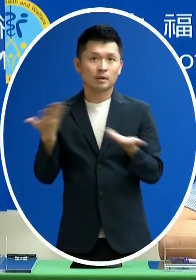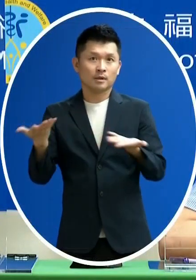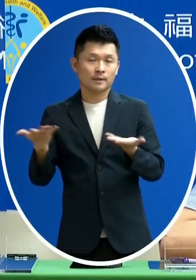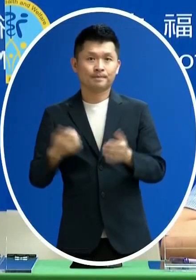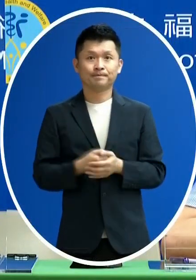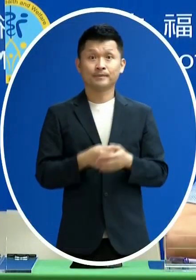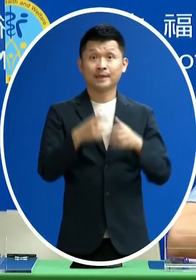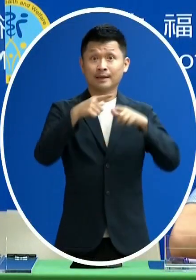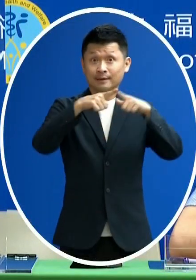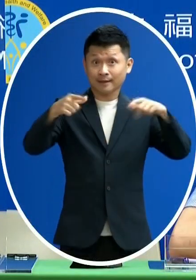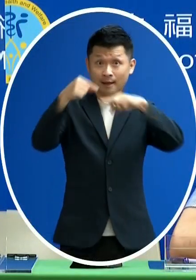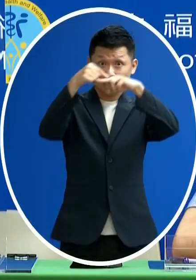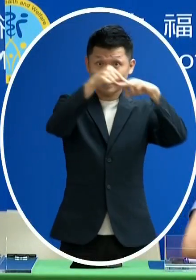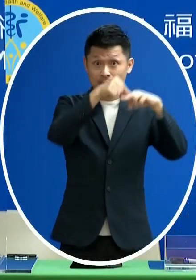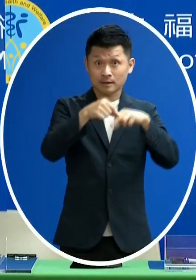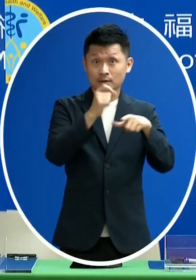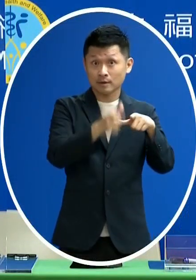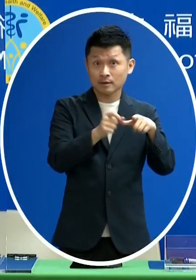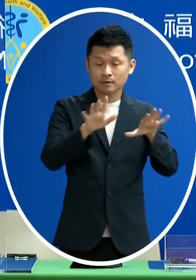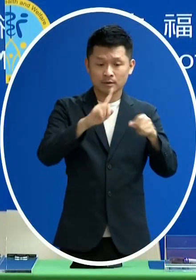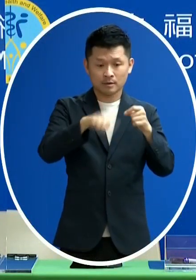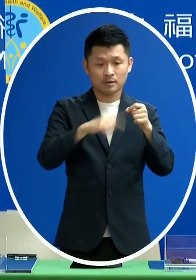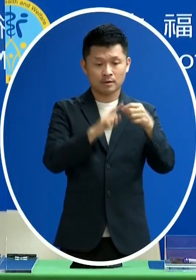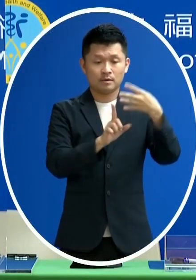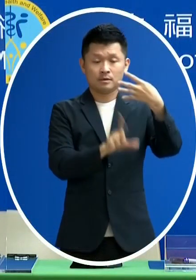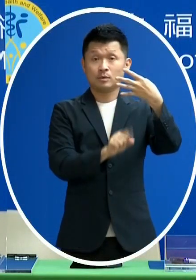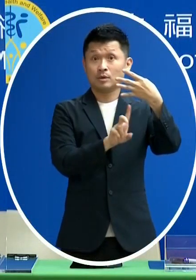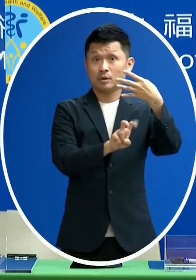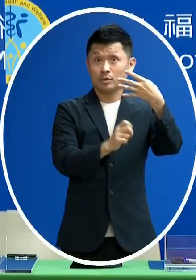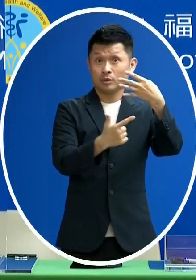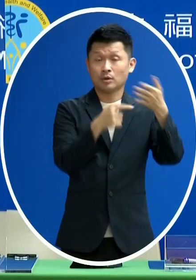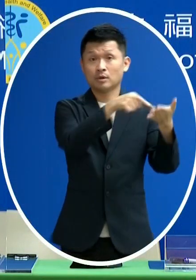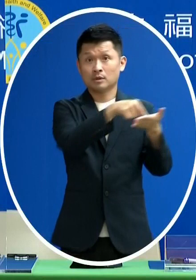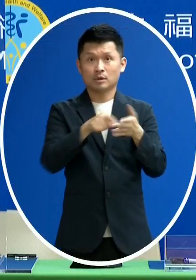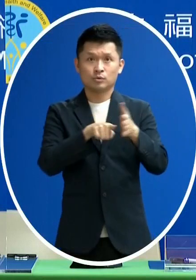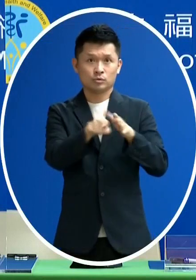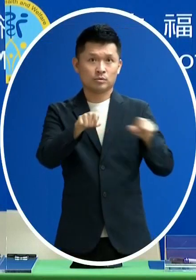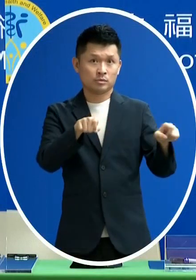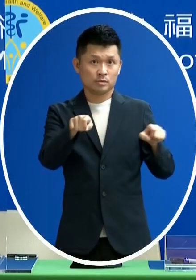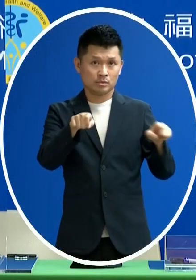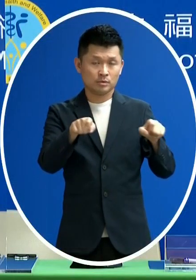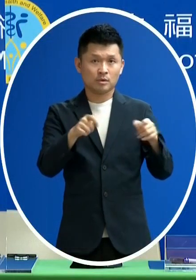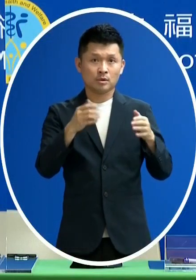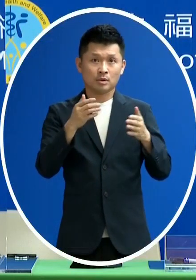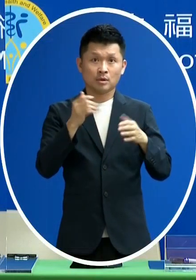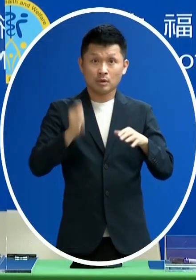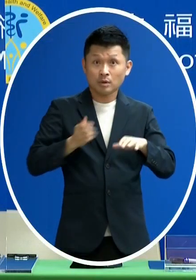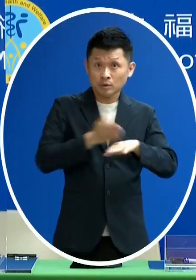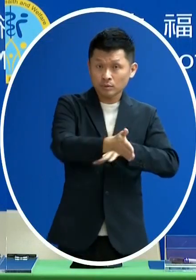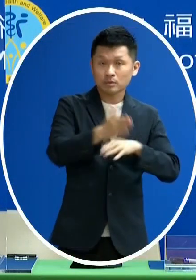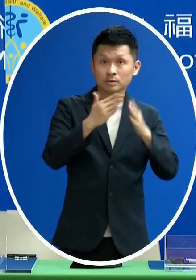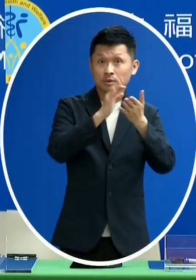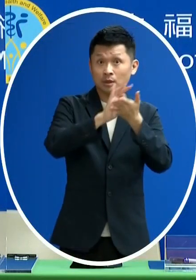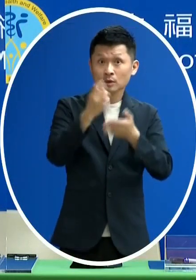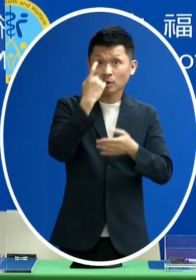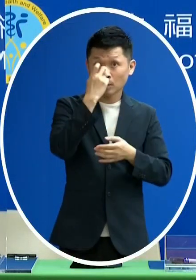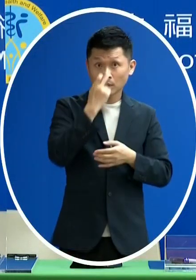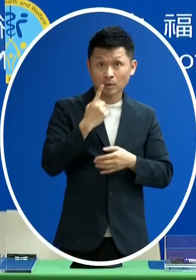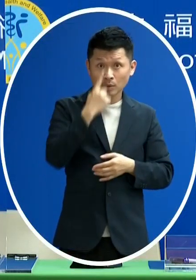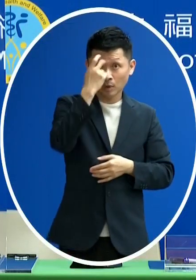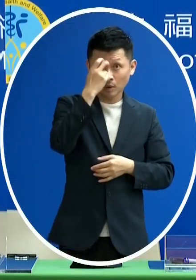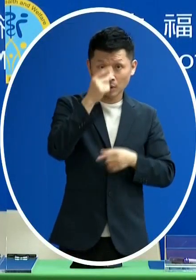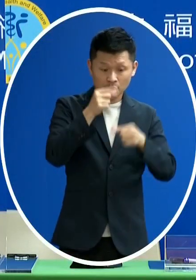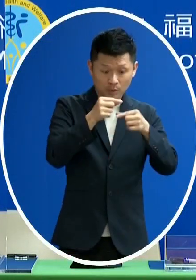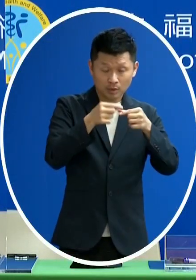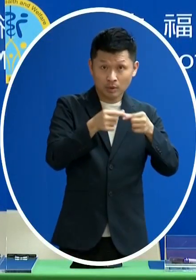大新公司它在今年的4月26号申请专案核准家用快筛试剂，它在申请